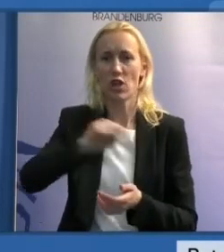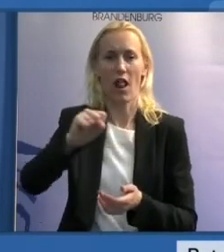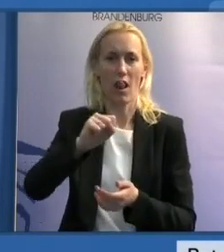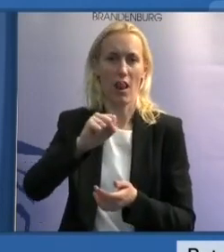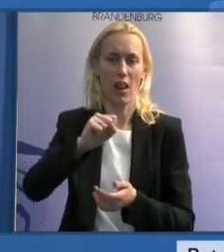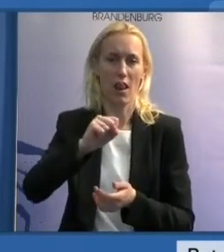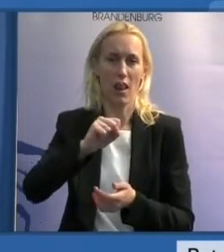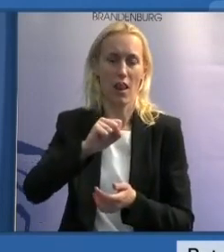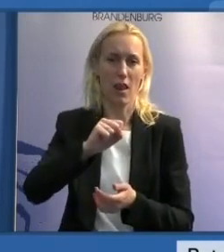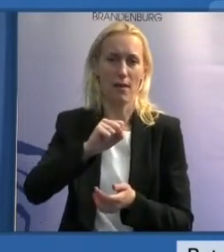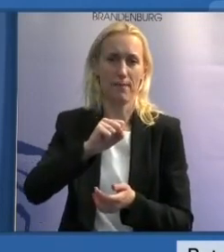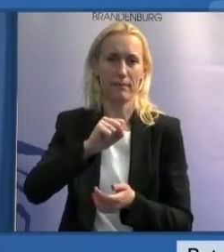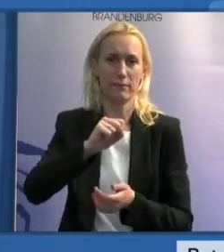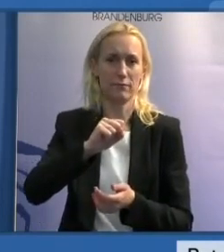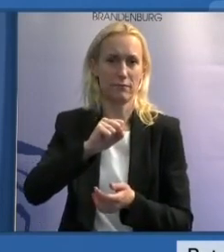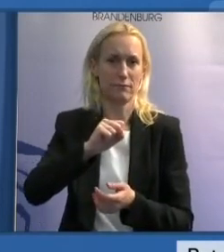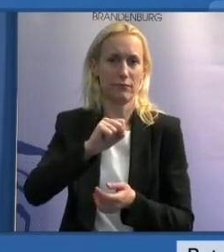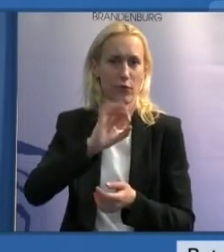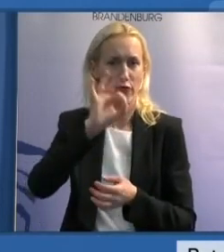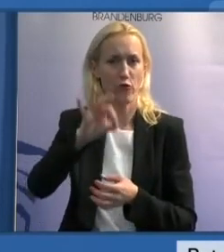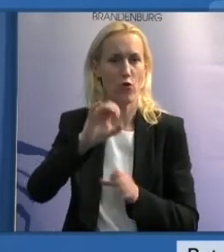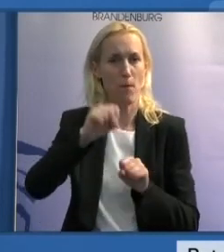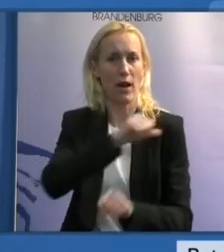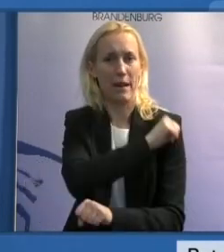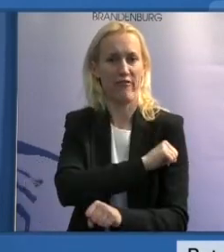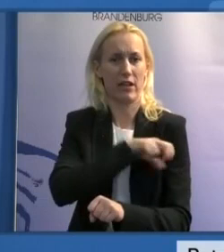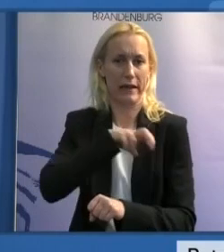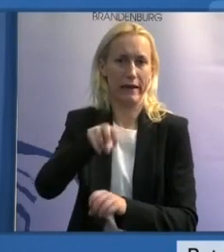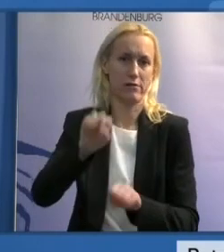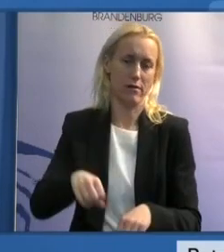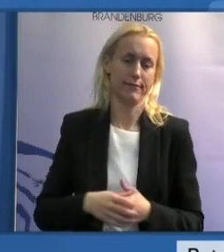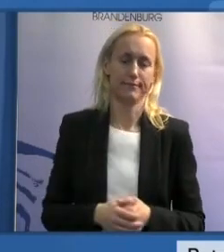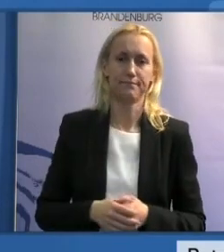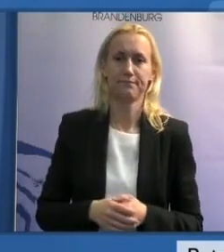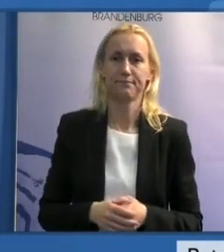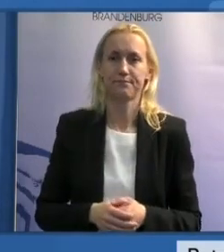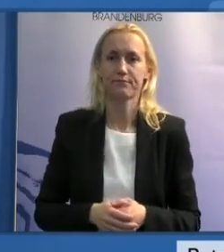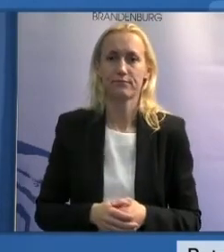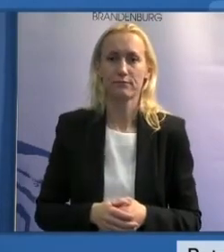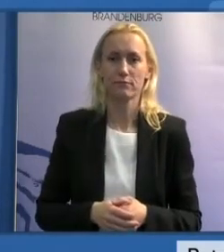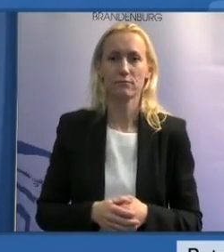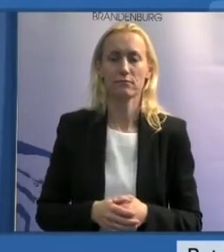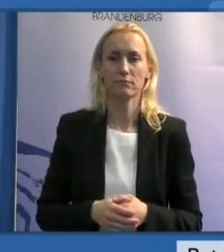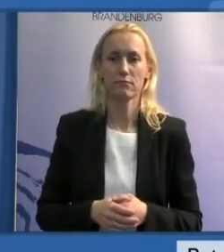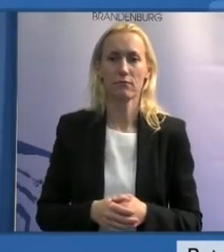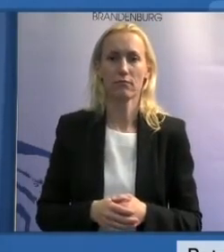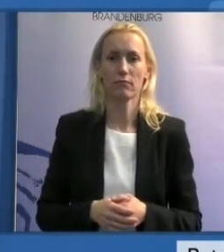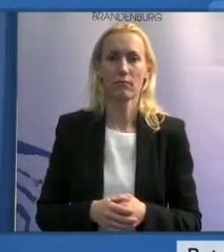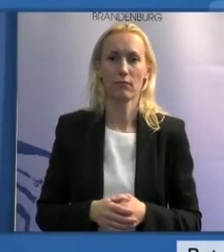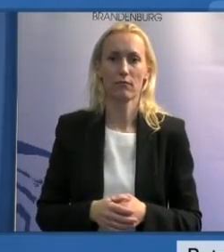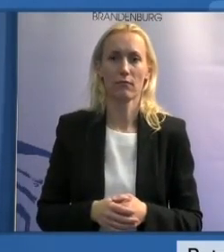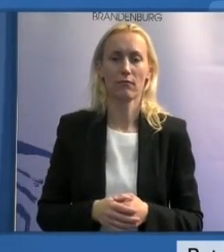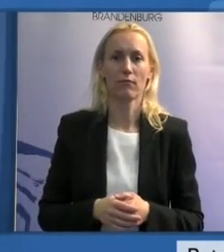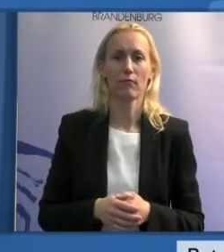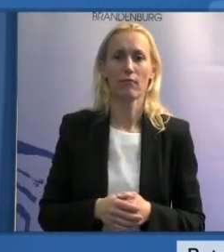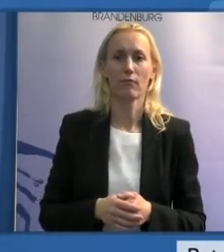diese Möglichkeit zu geben, sich impfen zu lassen. Wir werden weiterhin